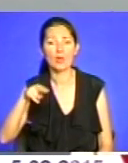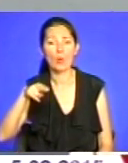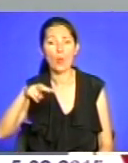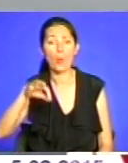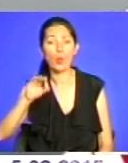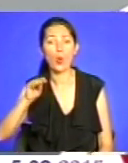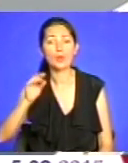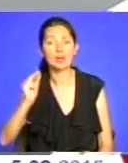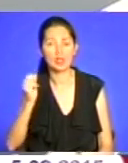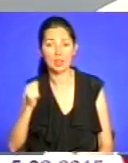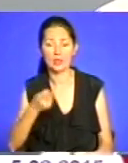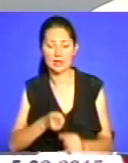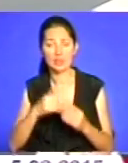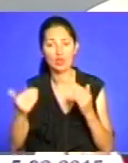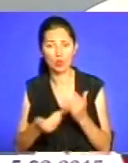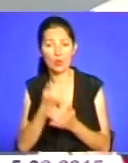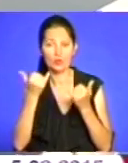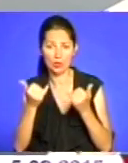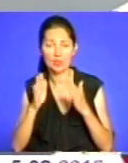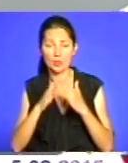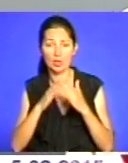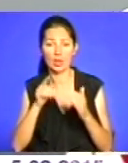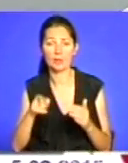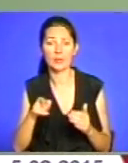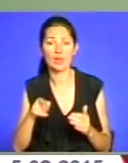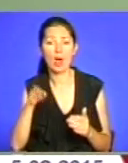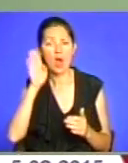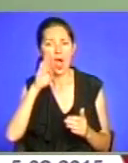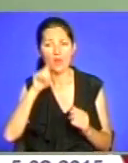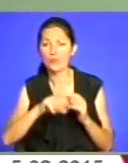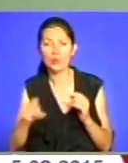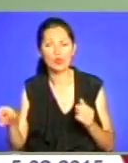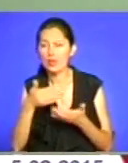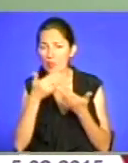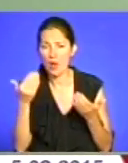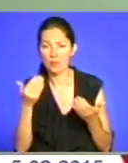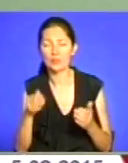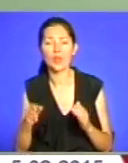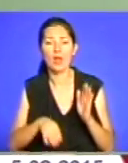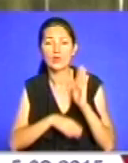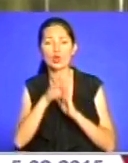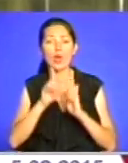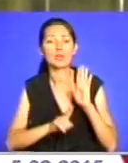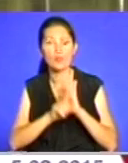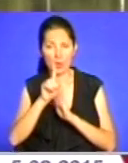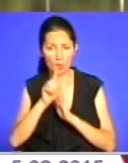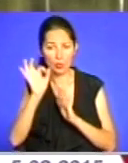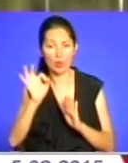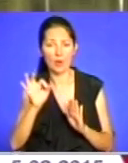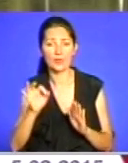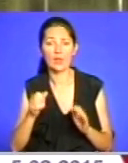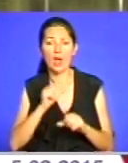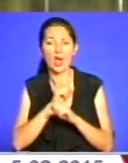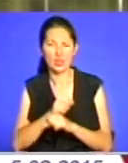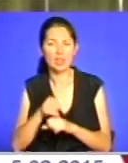це нові сучасні будинки і там водогонник такого нема. Отож, висока температура, застояна вода і фосфоорганічні